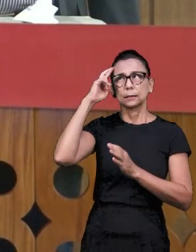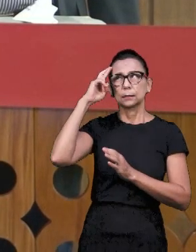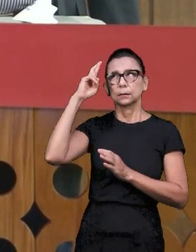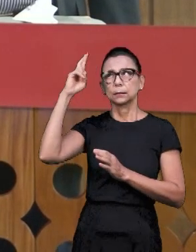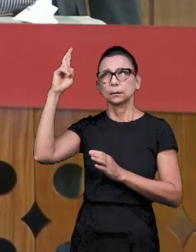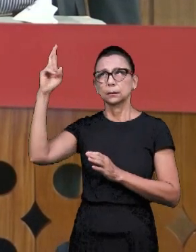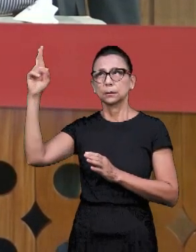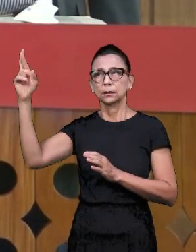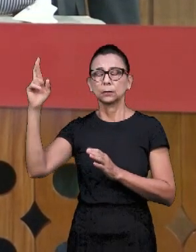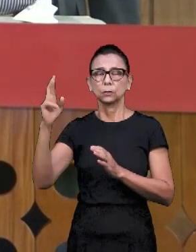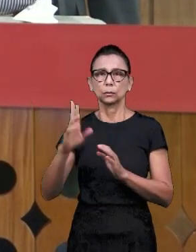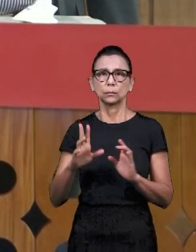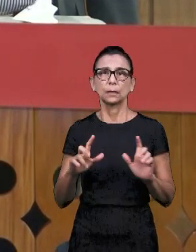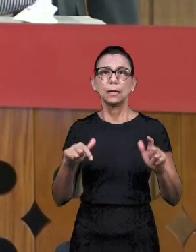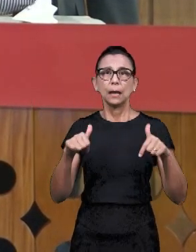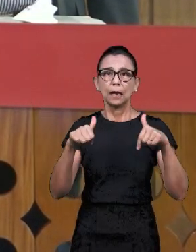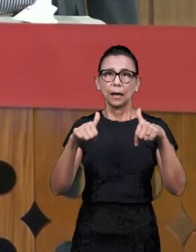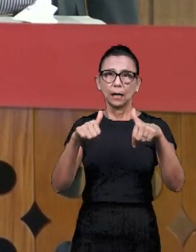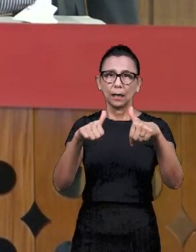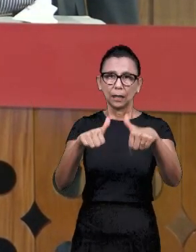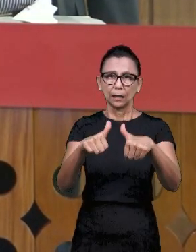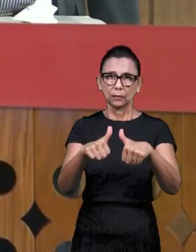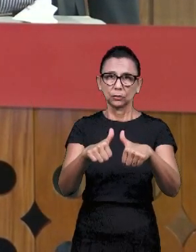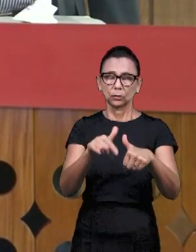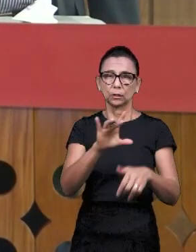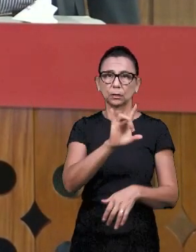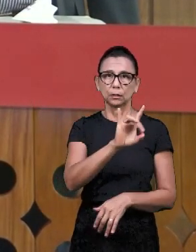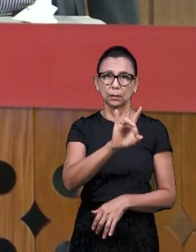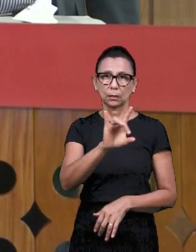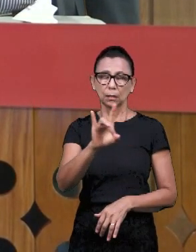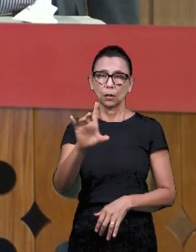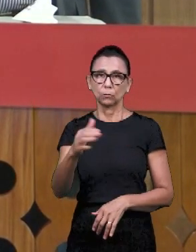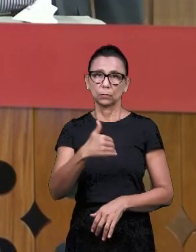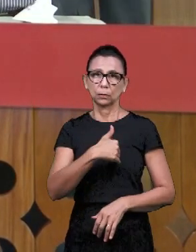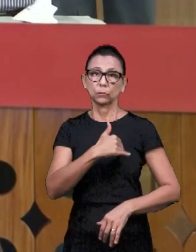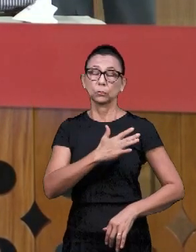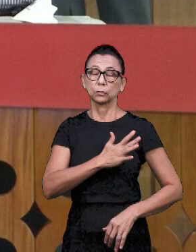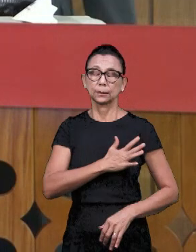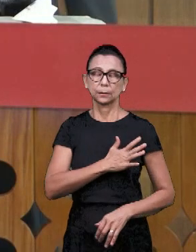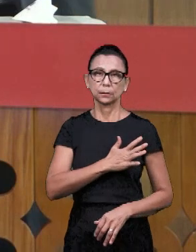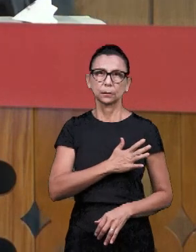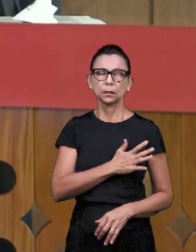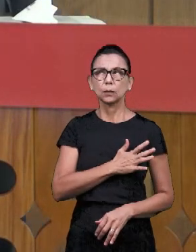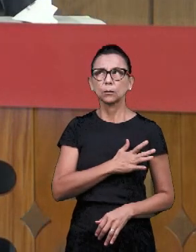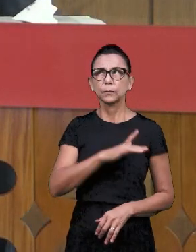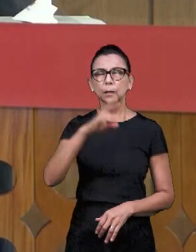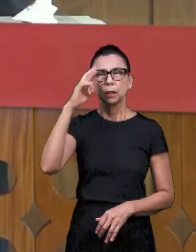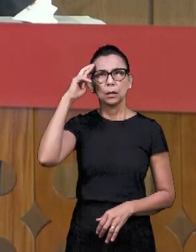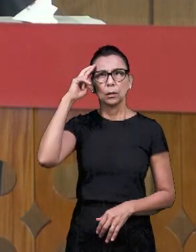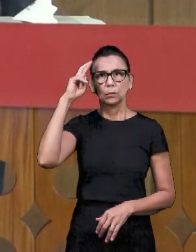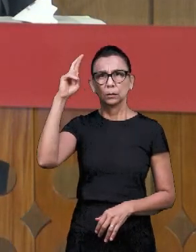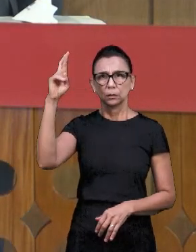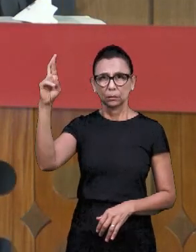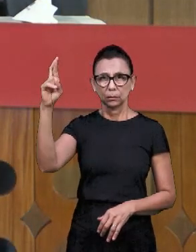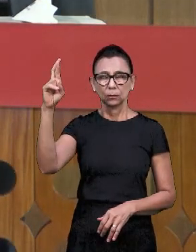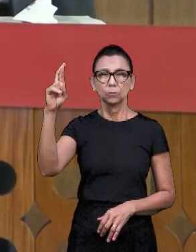действие, который есть плод благодати Твоей, чтобы не было никакого